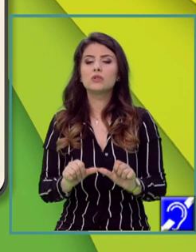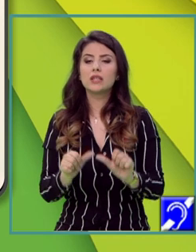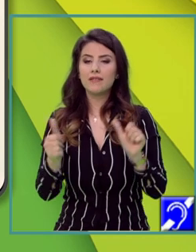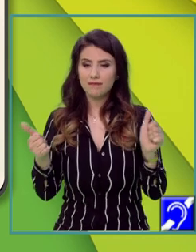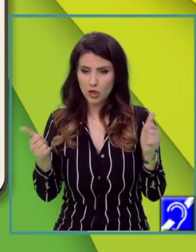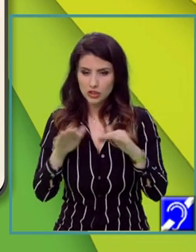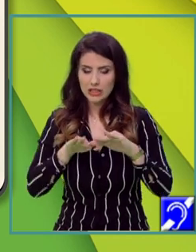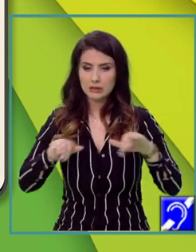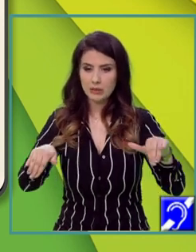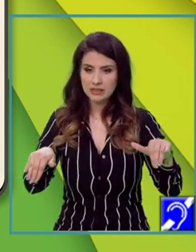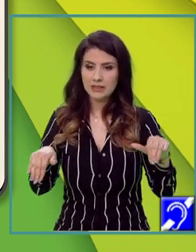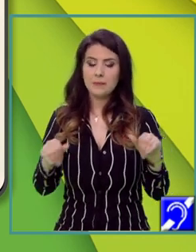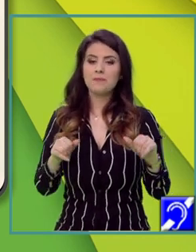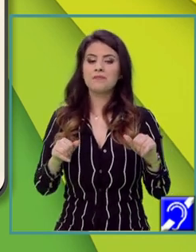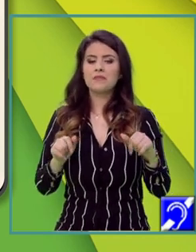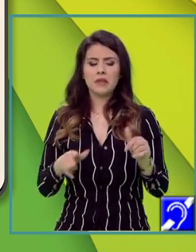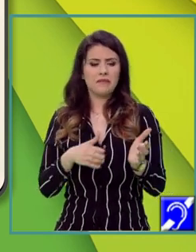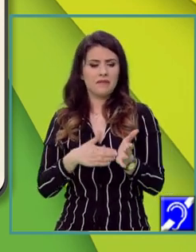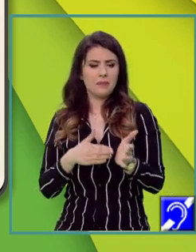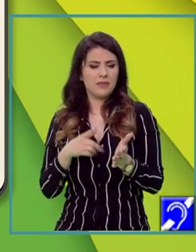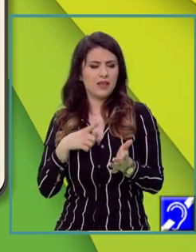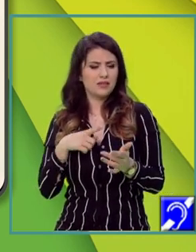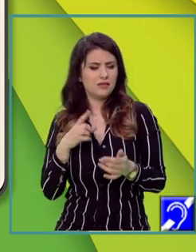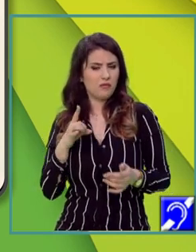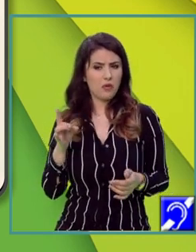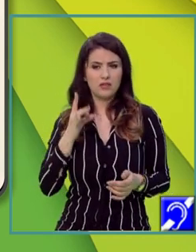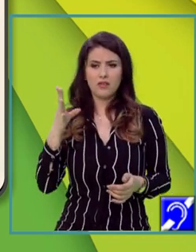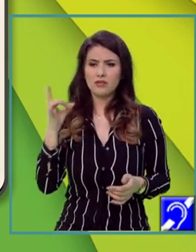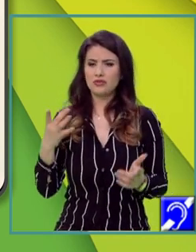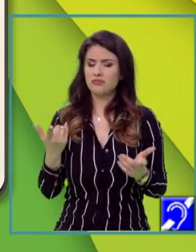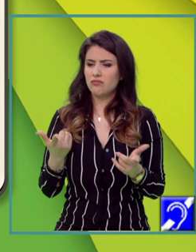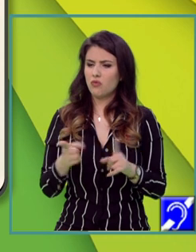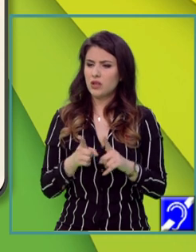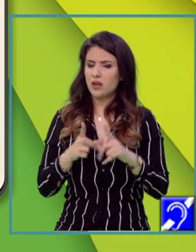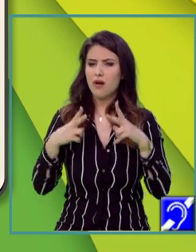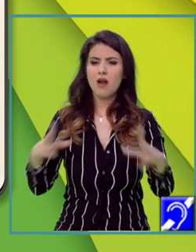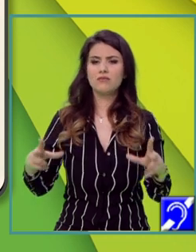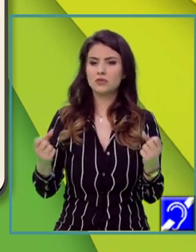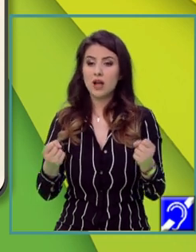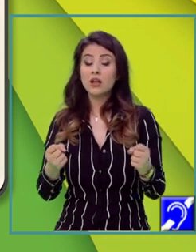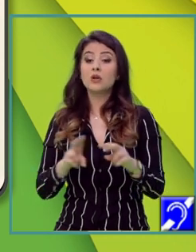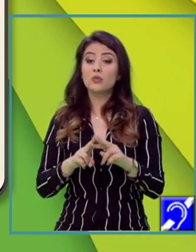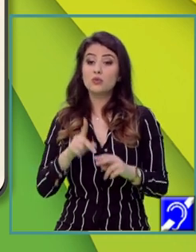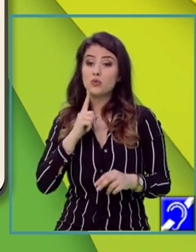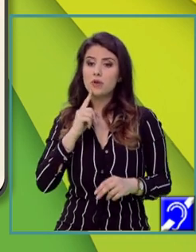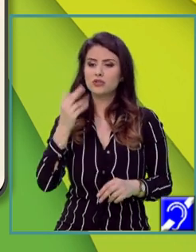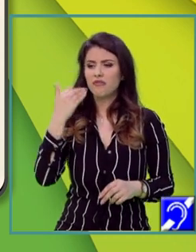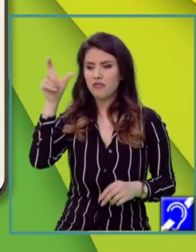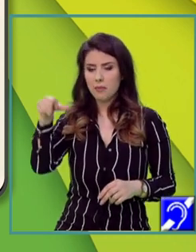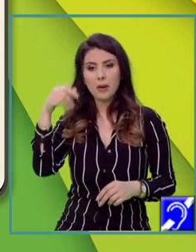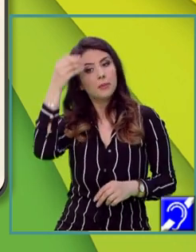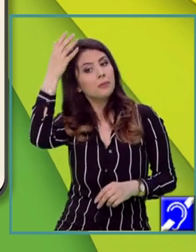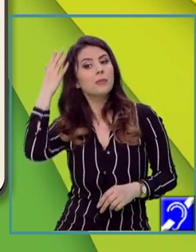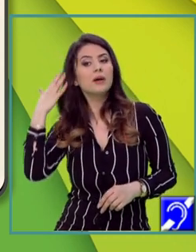sunt Așadar exacerbat a de sensibilitatea năzdrăvană cu numește doamna cu păr argintiu A